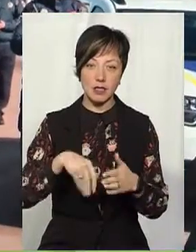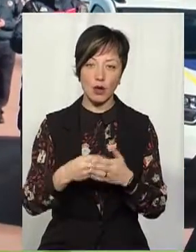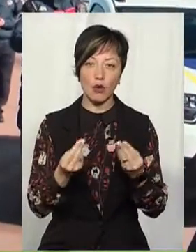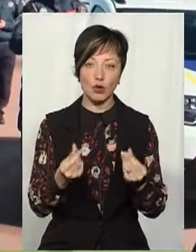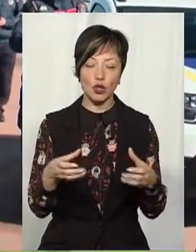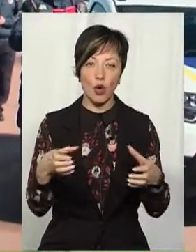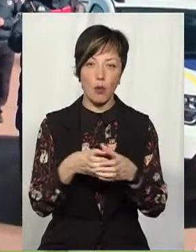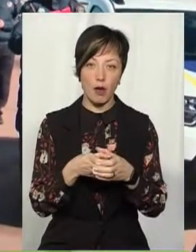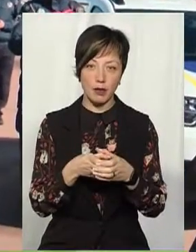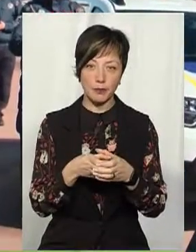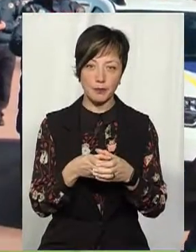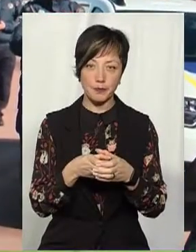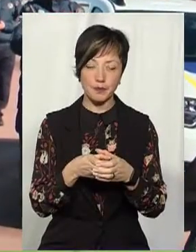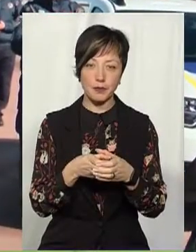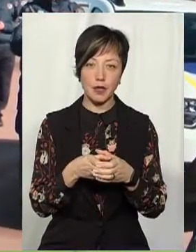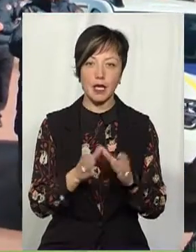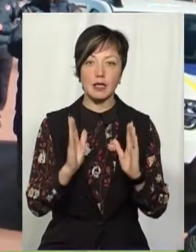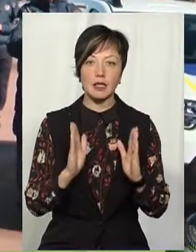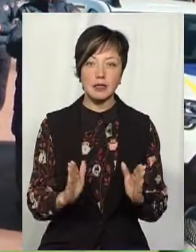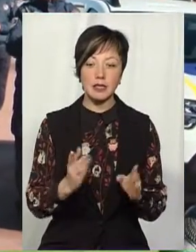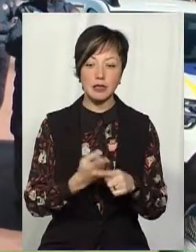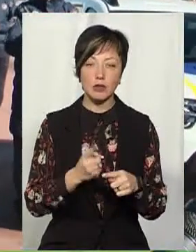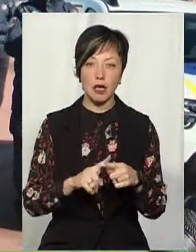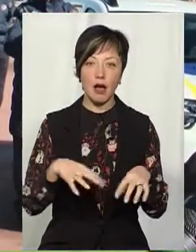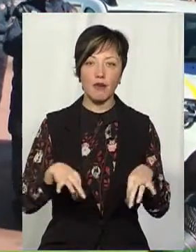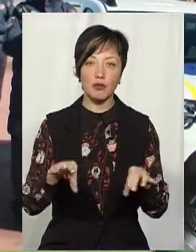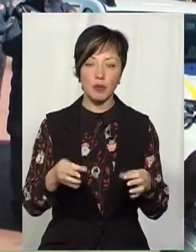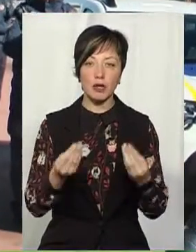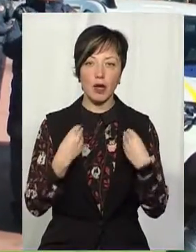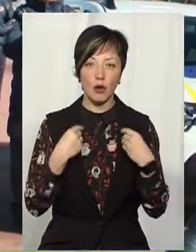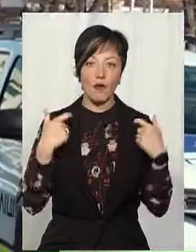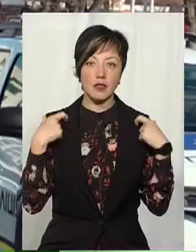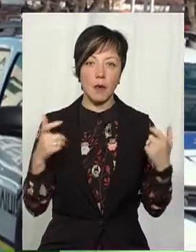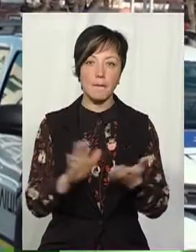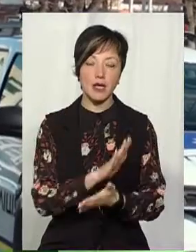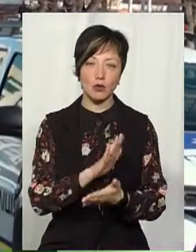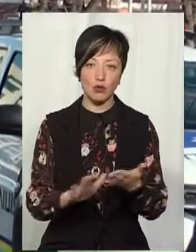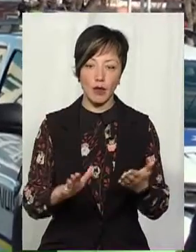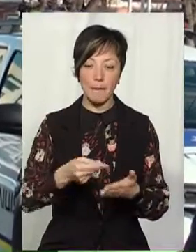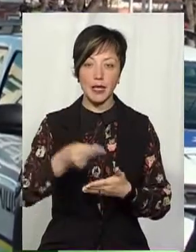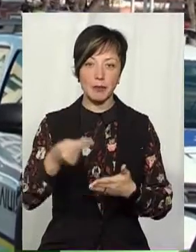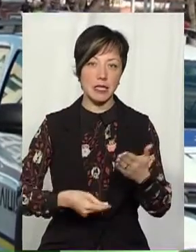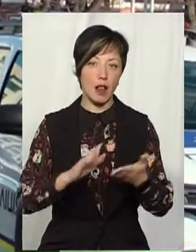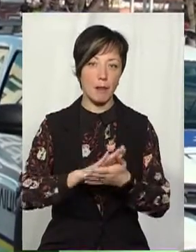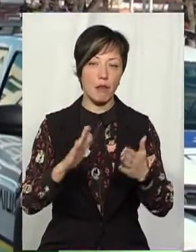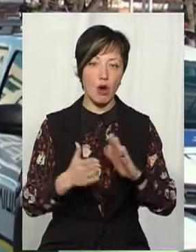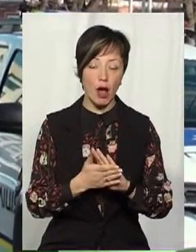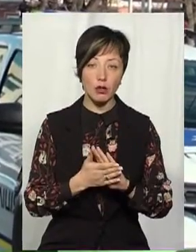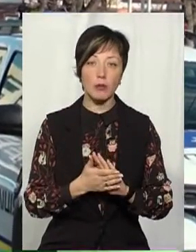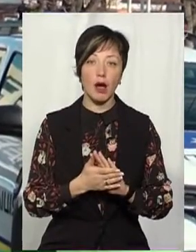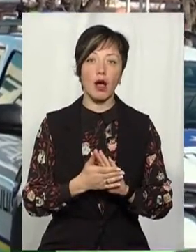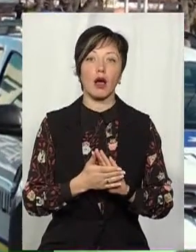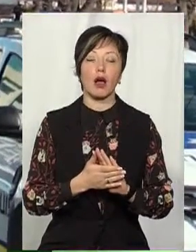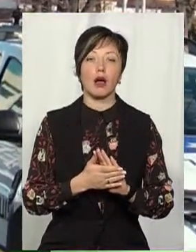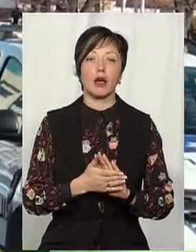все за кошти громади. Тільки от що автомобілі нам дають офіцерам безкоштовно. Підписали меморандум, потім